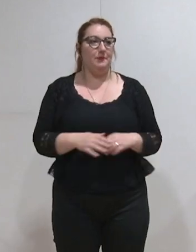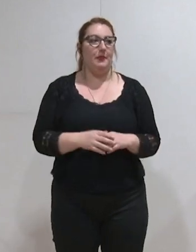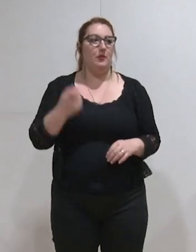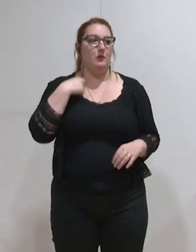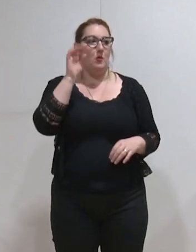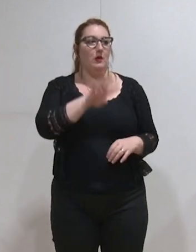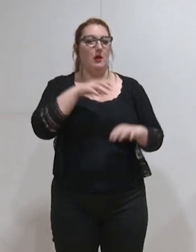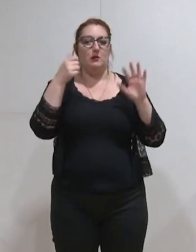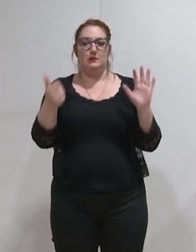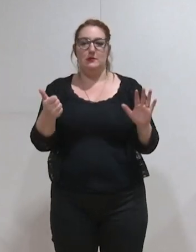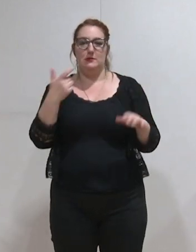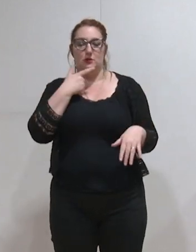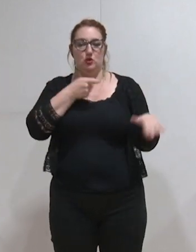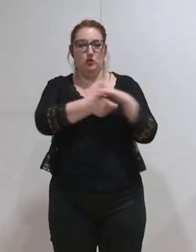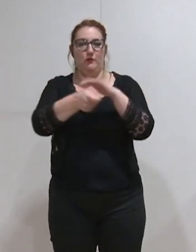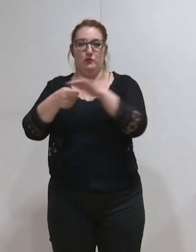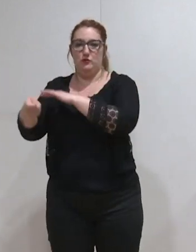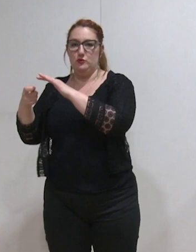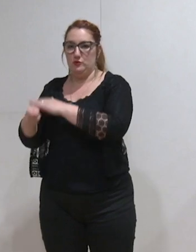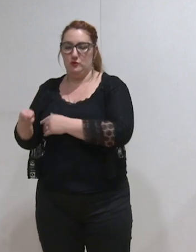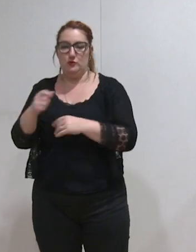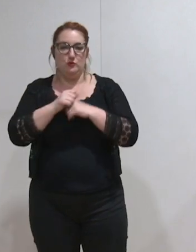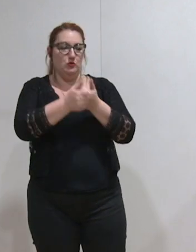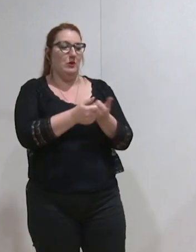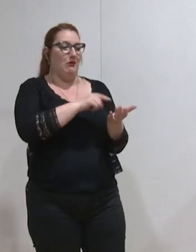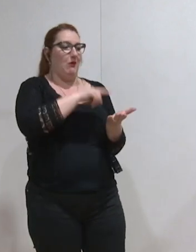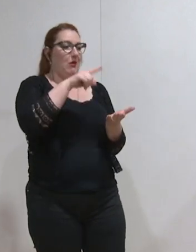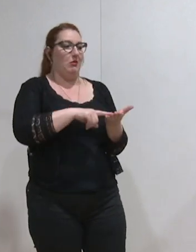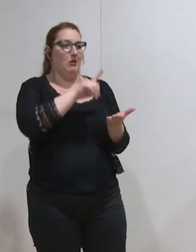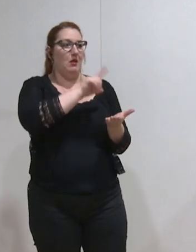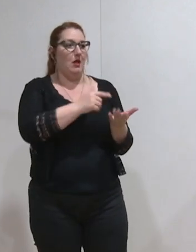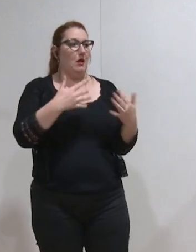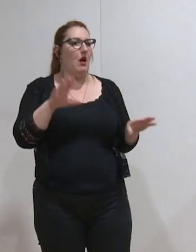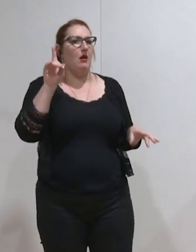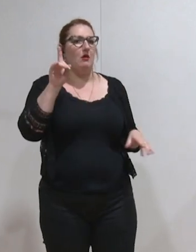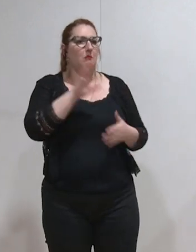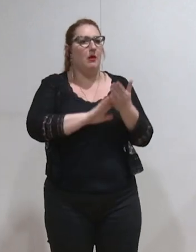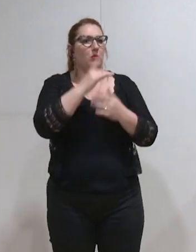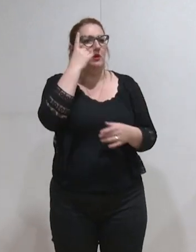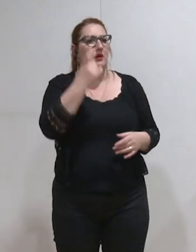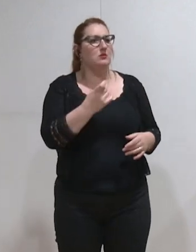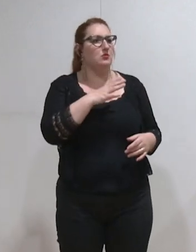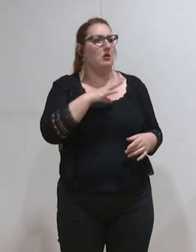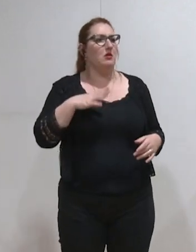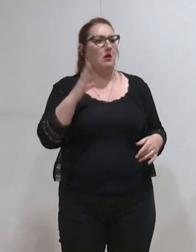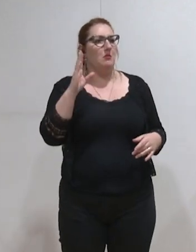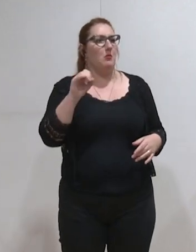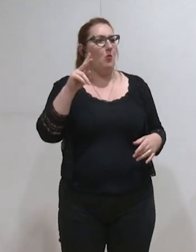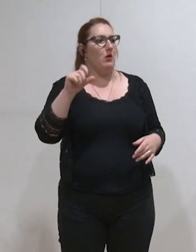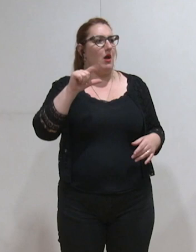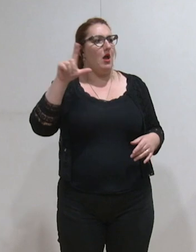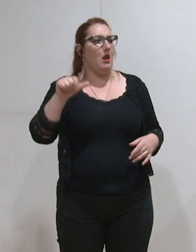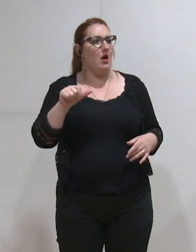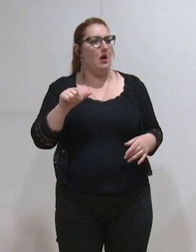46 c'est les affectations de subvention sur crédit existant qui ne prend pas part au vote ah pardon une question de Madame boucala non c'était juste pour